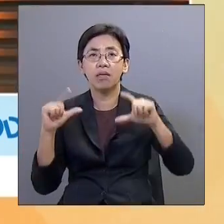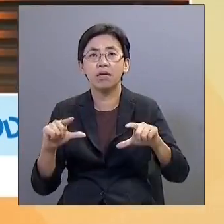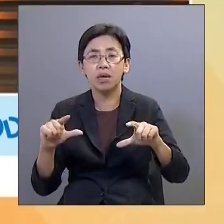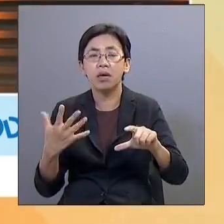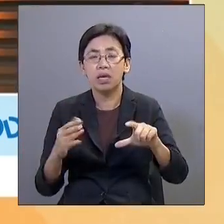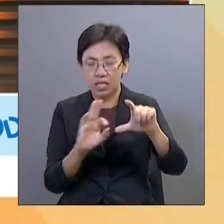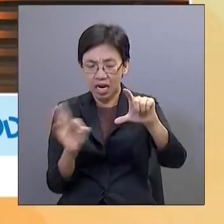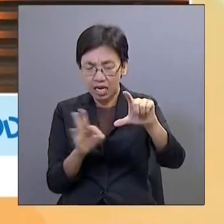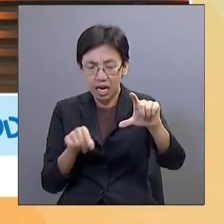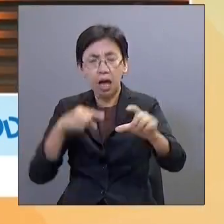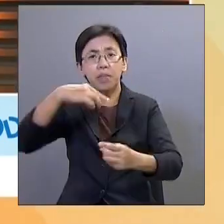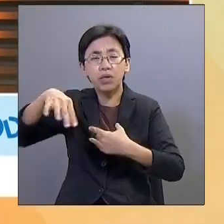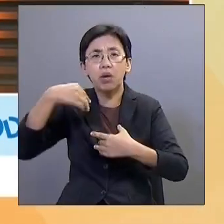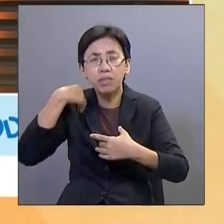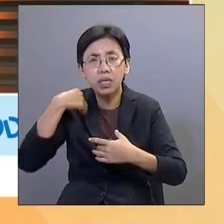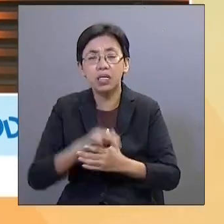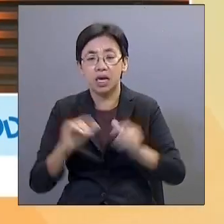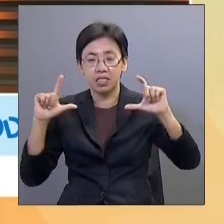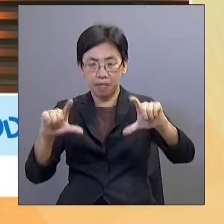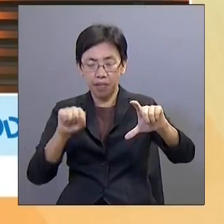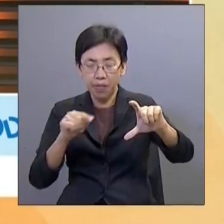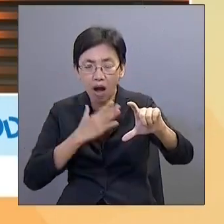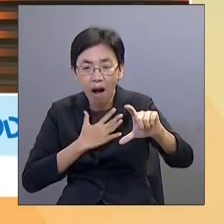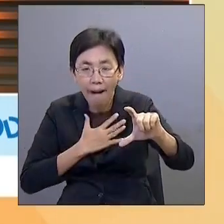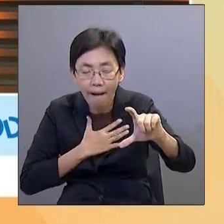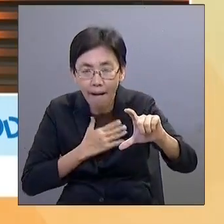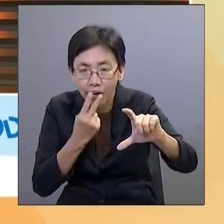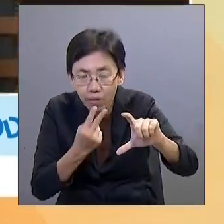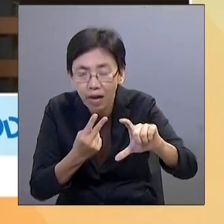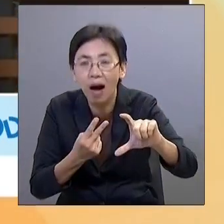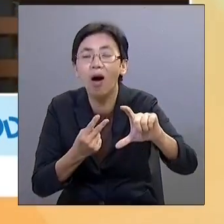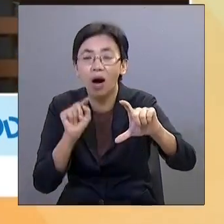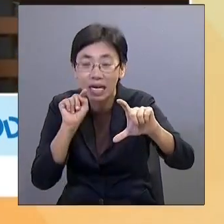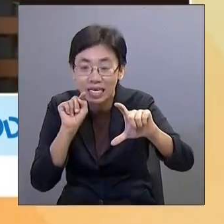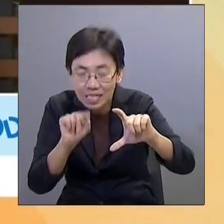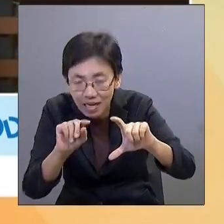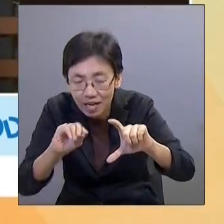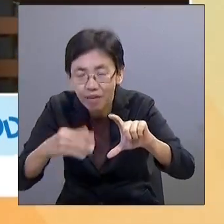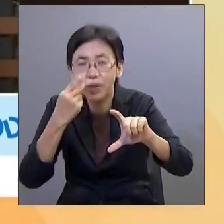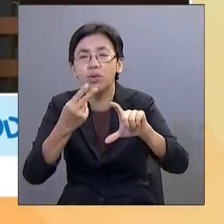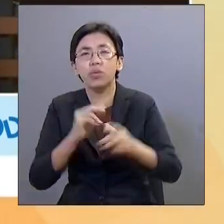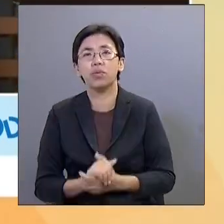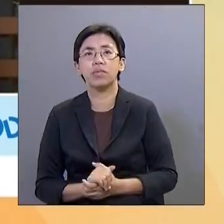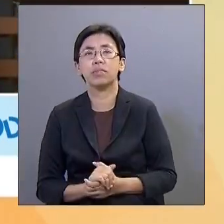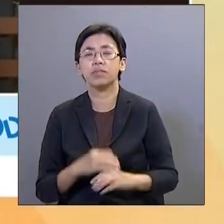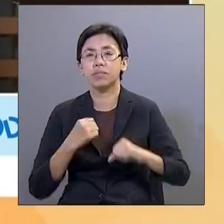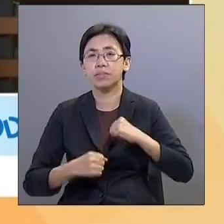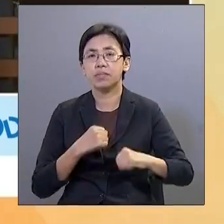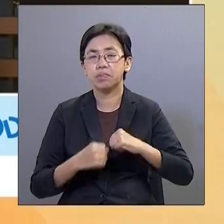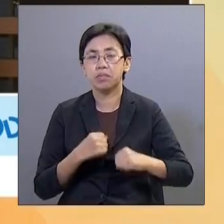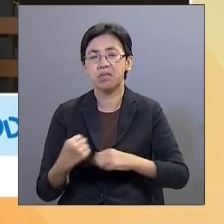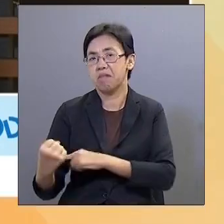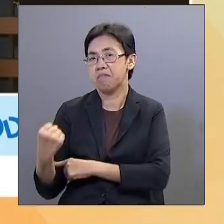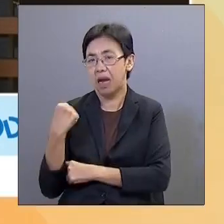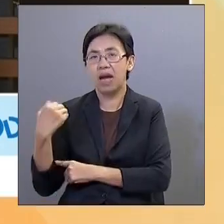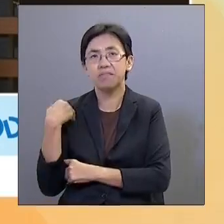นละเรื่อง ไม่เกี่ยวกันเลยนะบางอันอ่ะ แต่พาดหัวข่าวเพื่อ engagement เพื่อคนกดเข้าคลิกไปดูเยอะ คือเด็กรุ่นใหม่เนี่ยคุณผู้ชมคือเขาพลังเยอะนะ